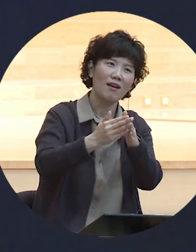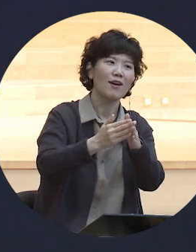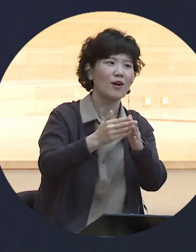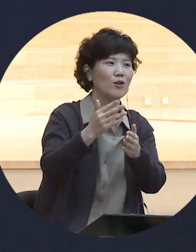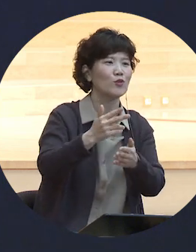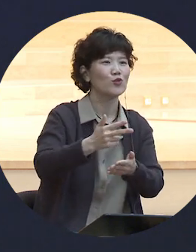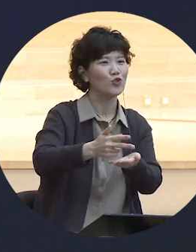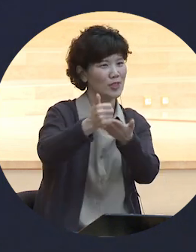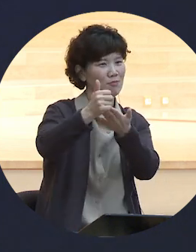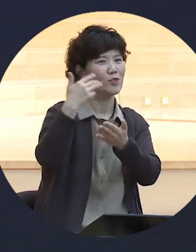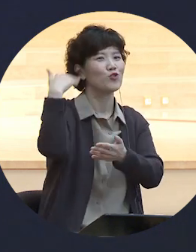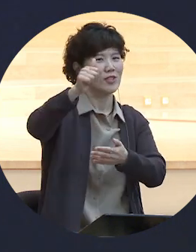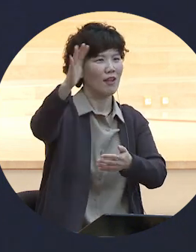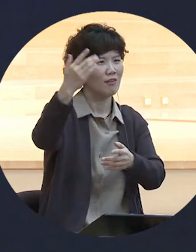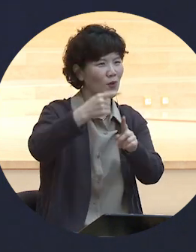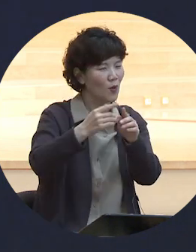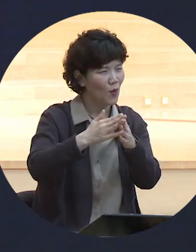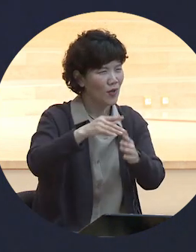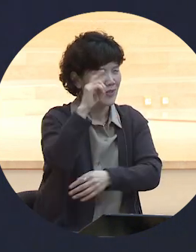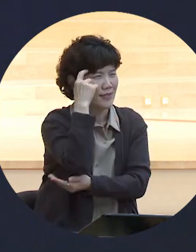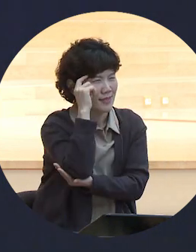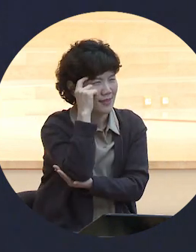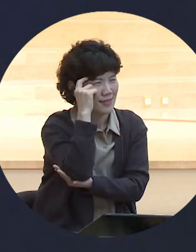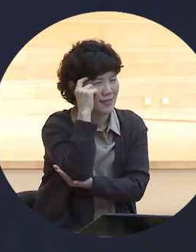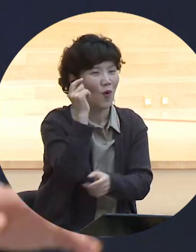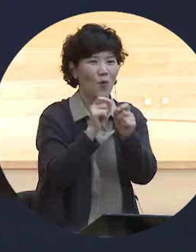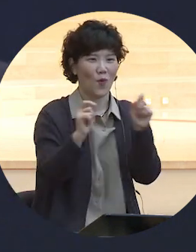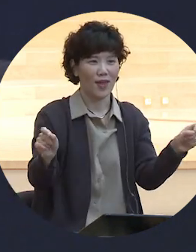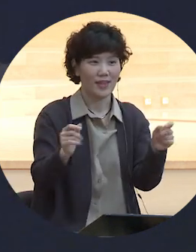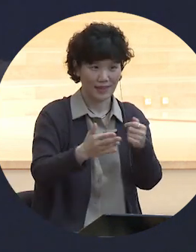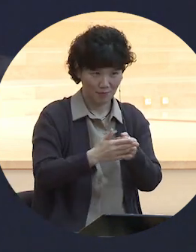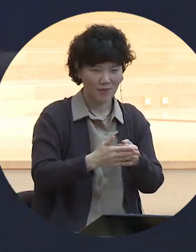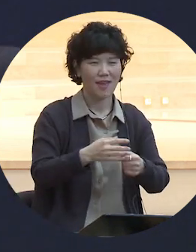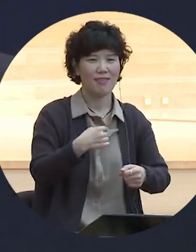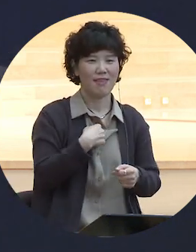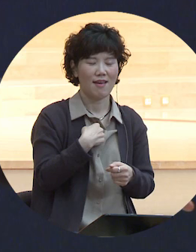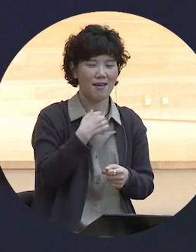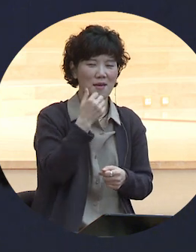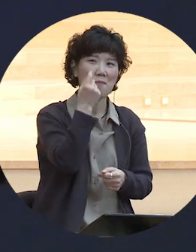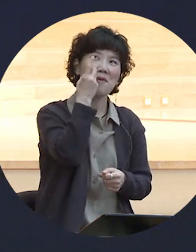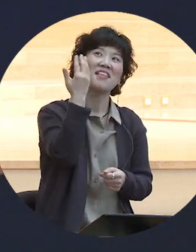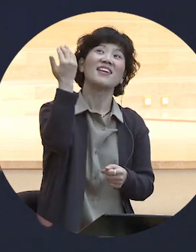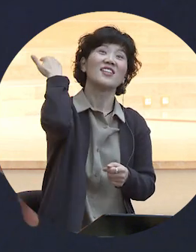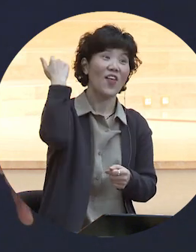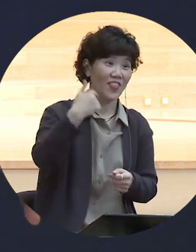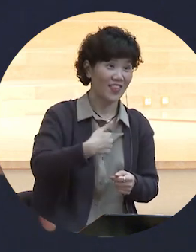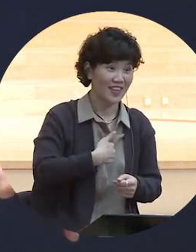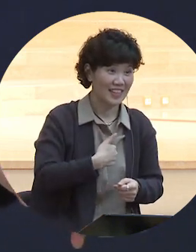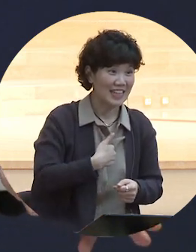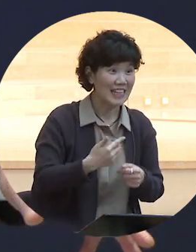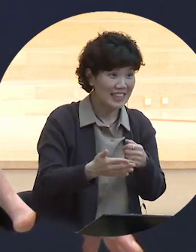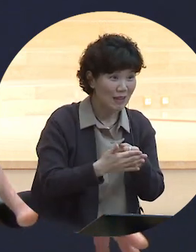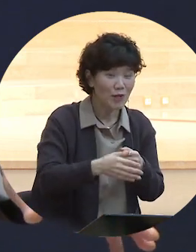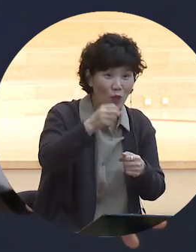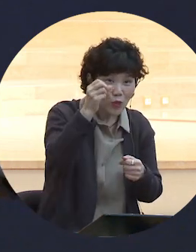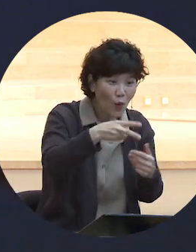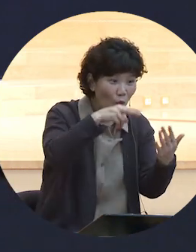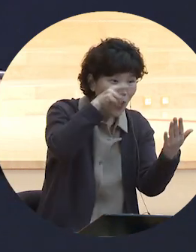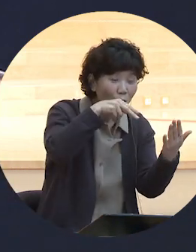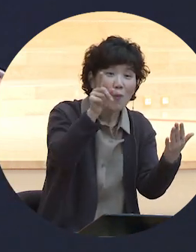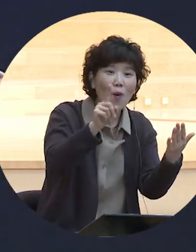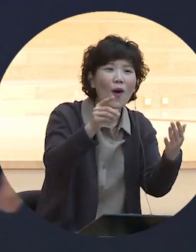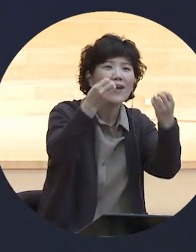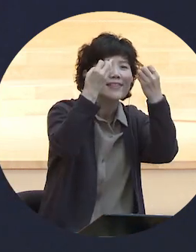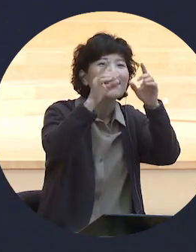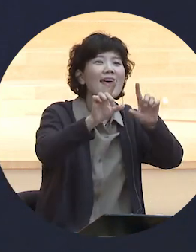교회. 곰곰이 생각했어요. 그러면서 그 옆에 제가 이제 몇 달 전이니까 또 뭐가 제 눈에 들어왔냐면 이제